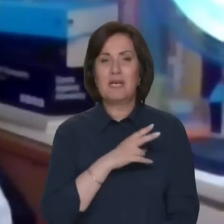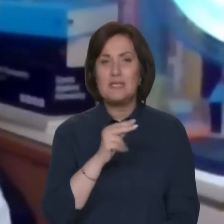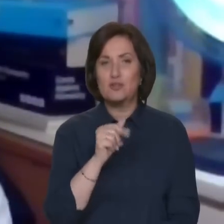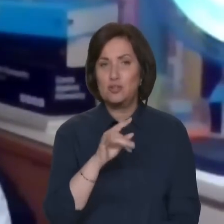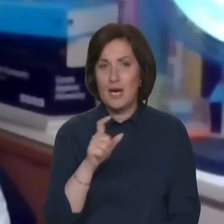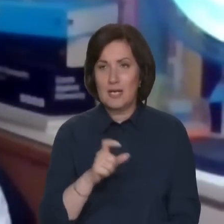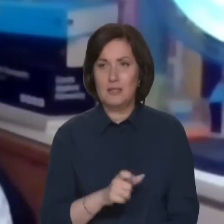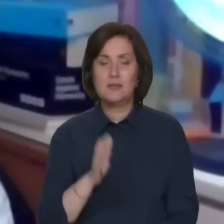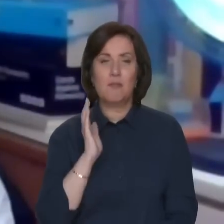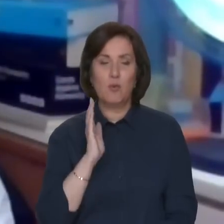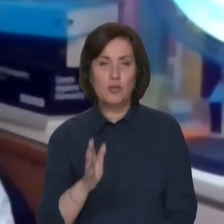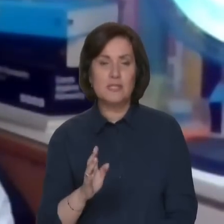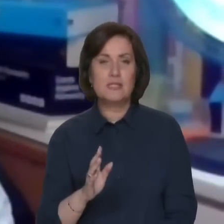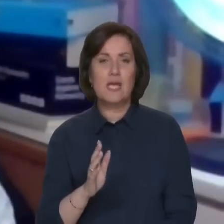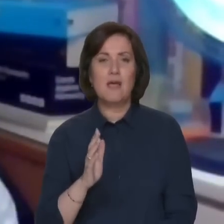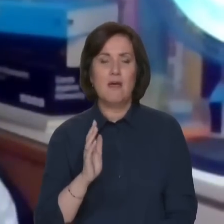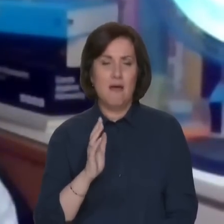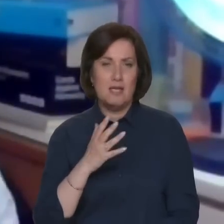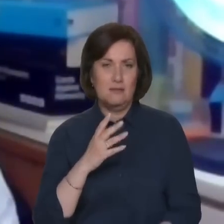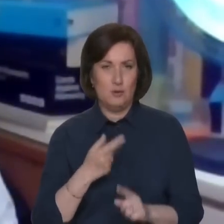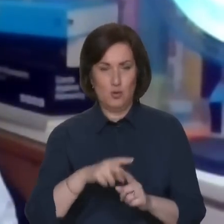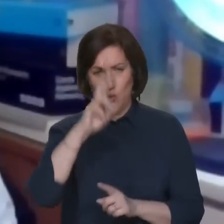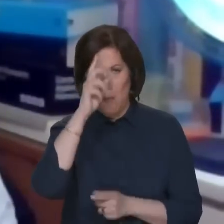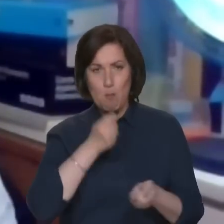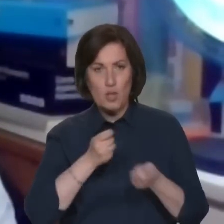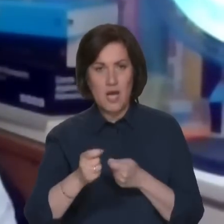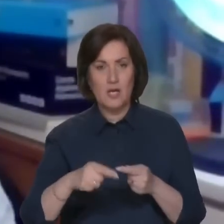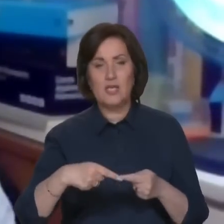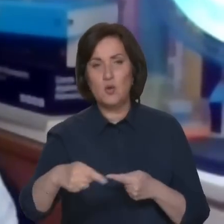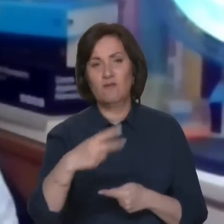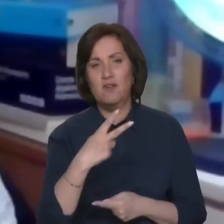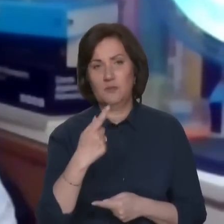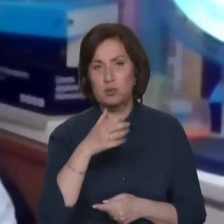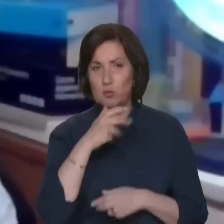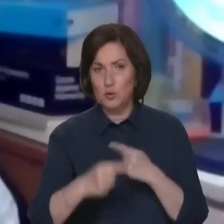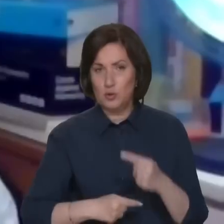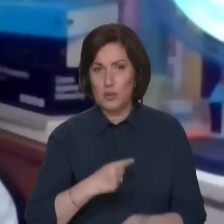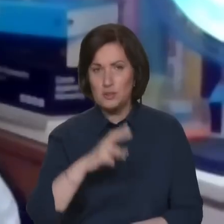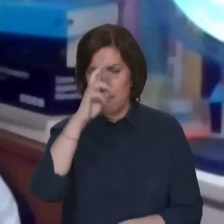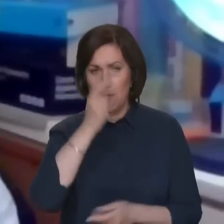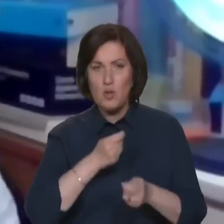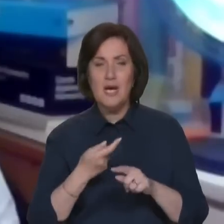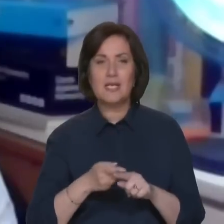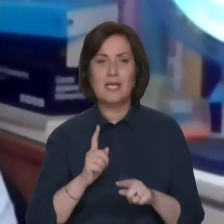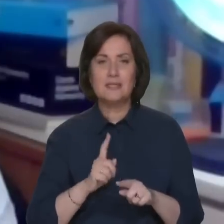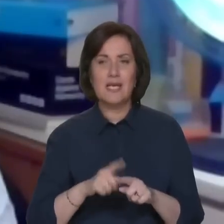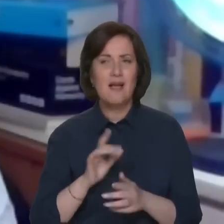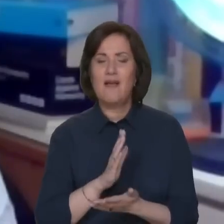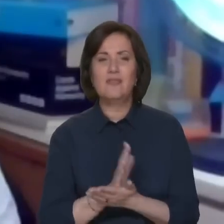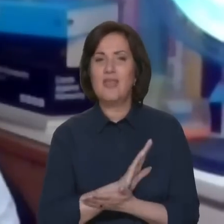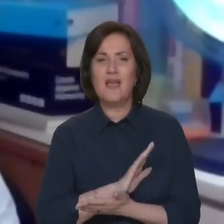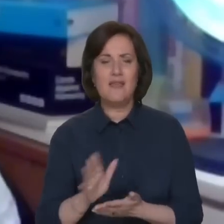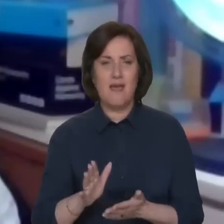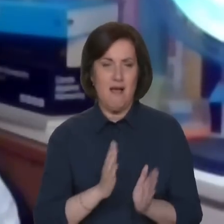само понесе вперед цю монархію уже в 21-му сторіччі, тому що монархія – це не є